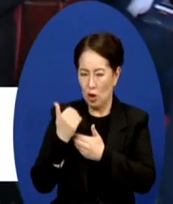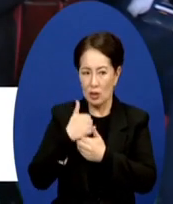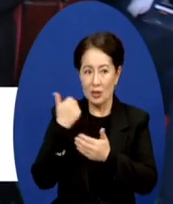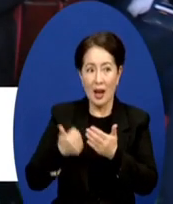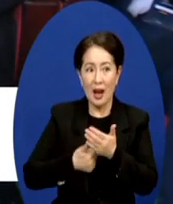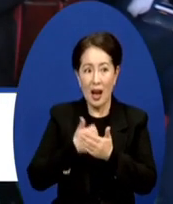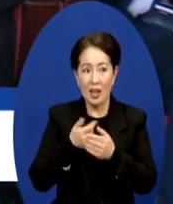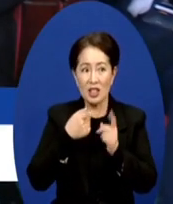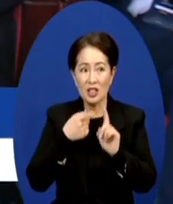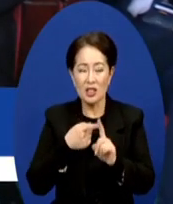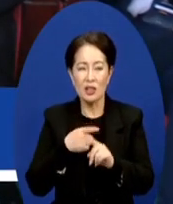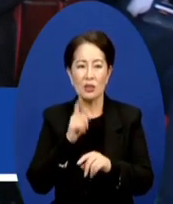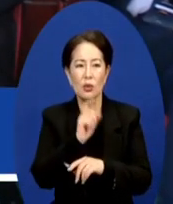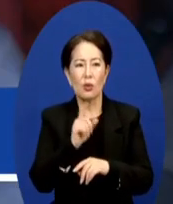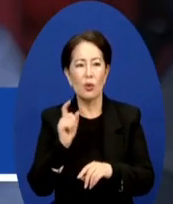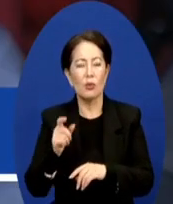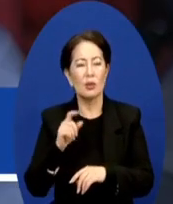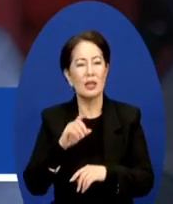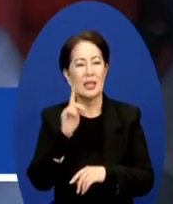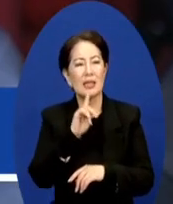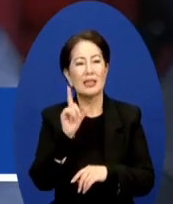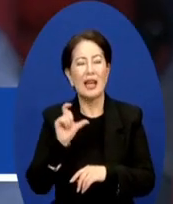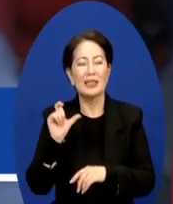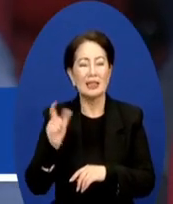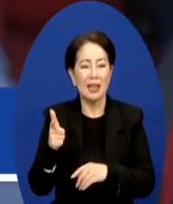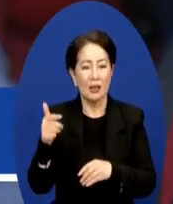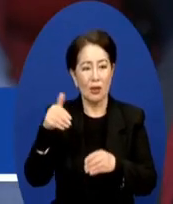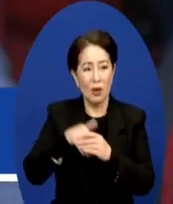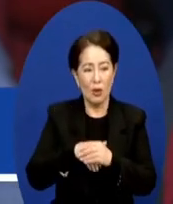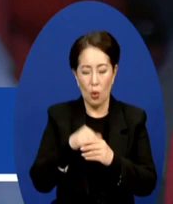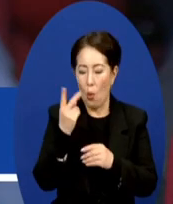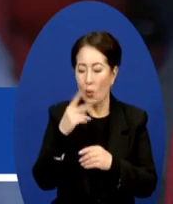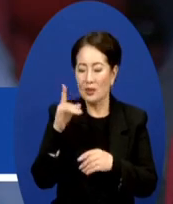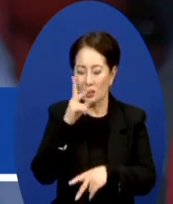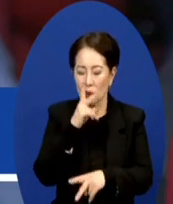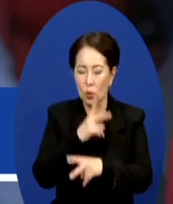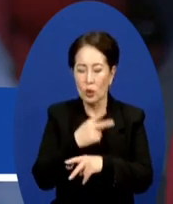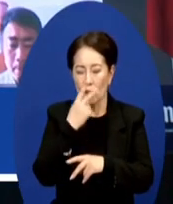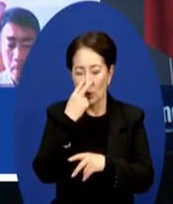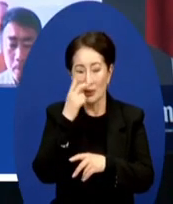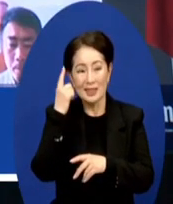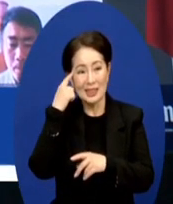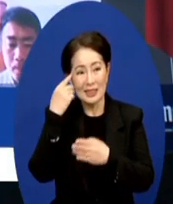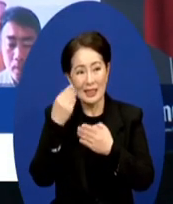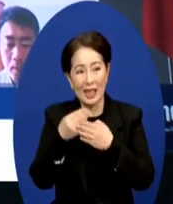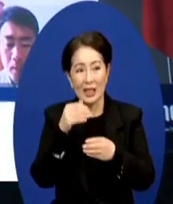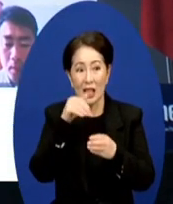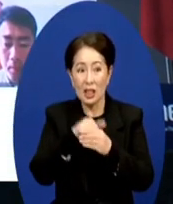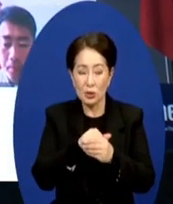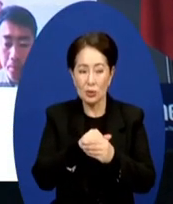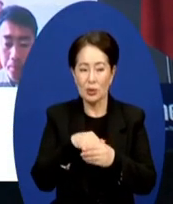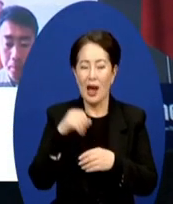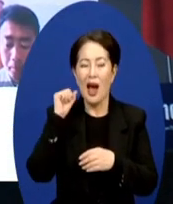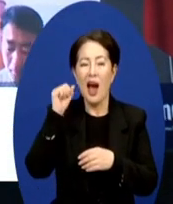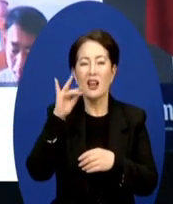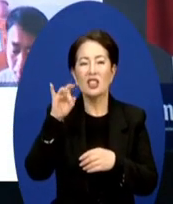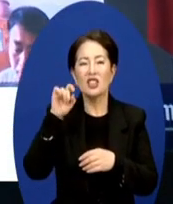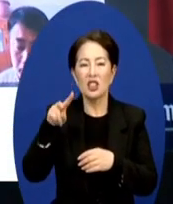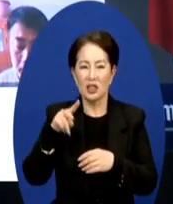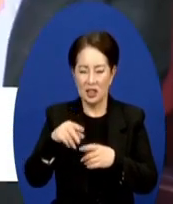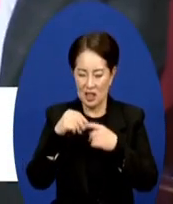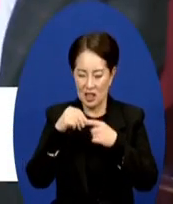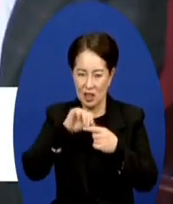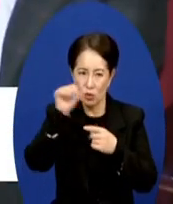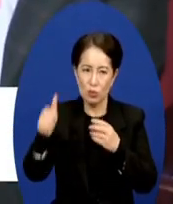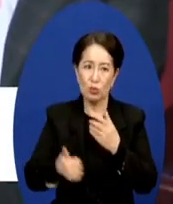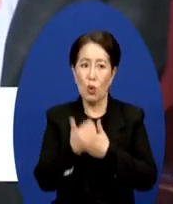байна. За өөрөөр хэлбэл ард түмэн засаглах үндсэн хуулийн үзэл санааг хэрэгжүүлэх, ардчлалын зарчмыг бүрэн хэрэгжүүлэх явдал